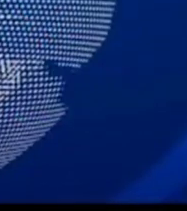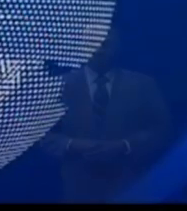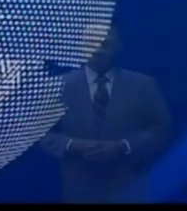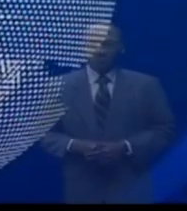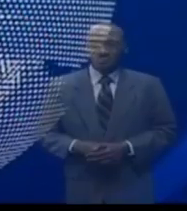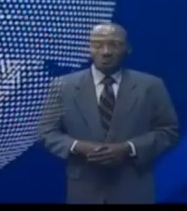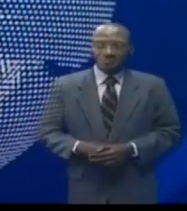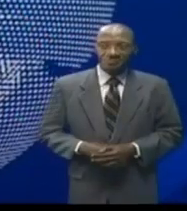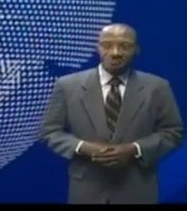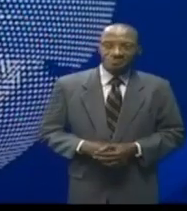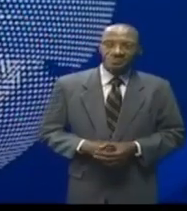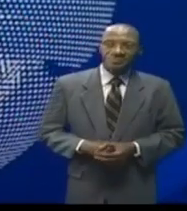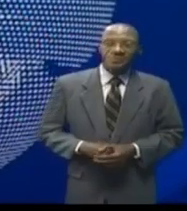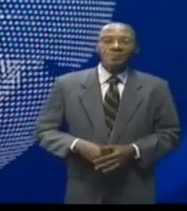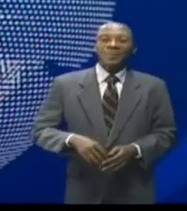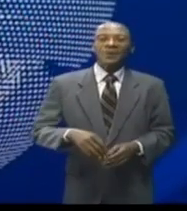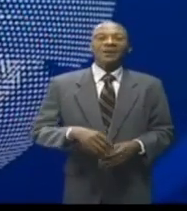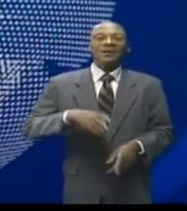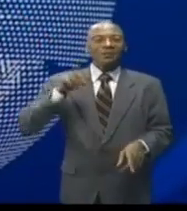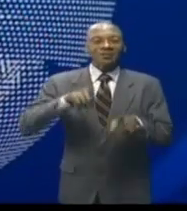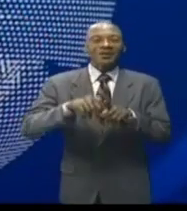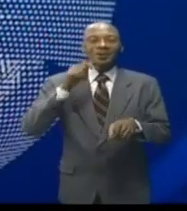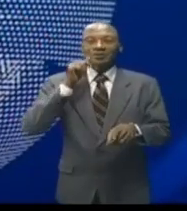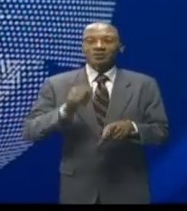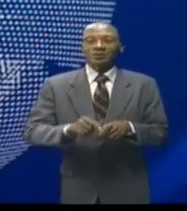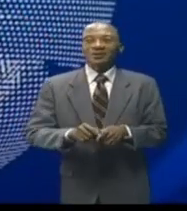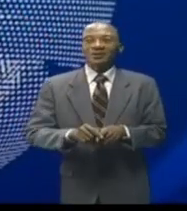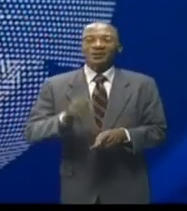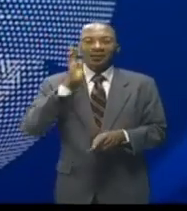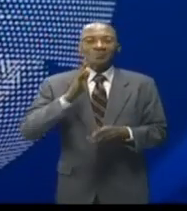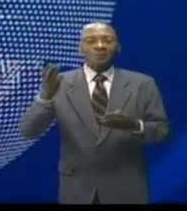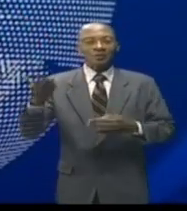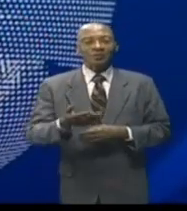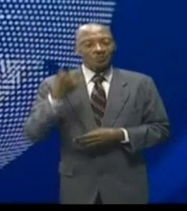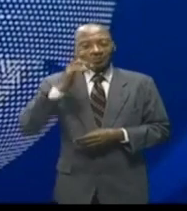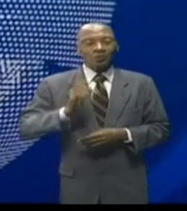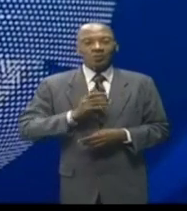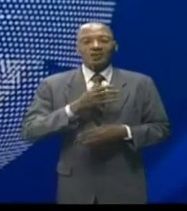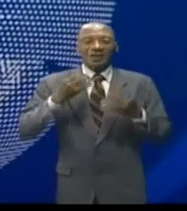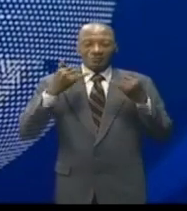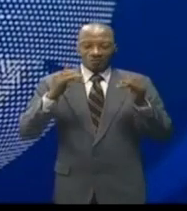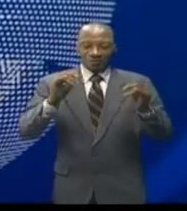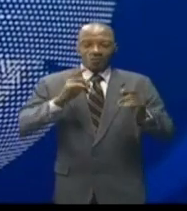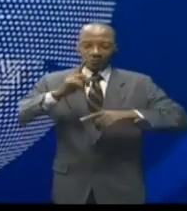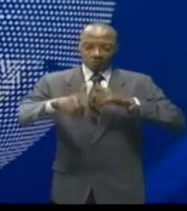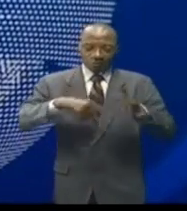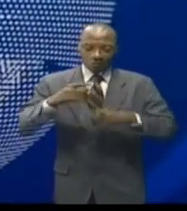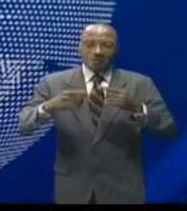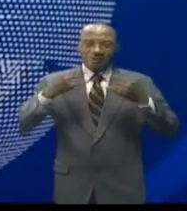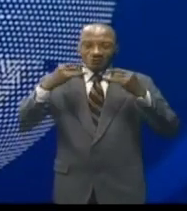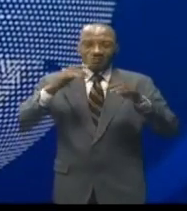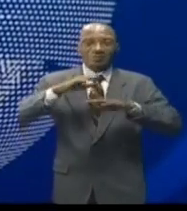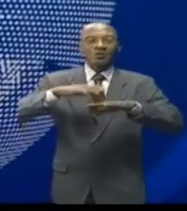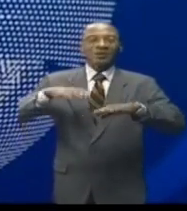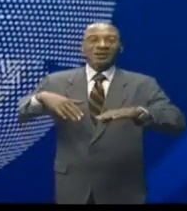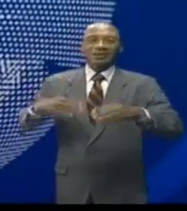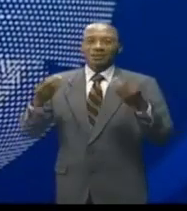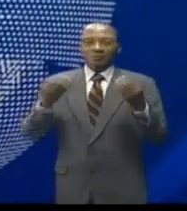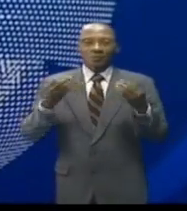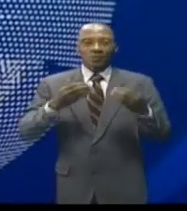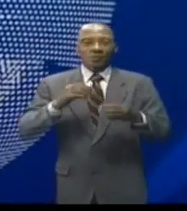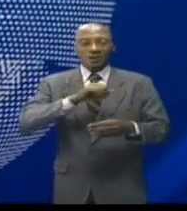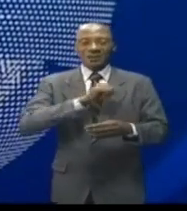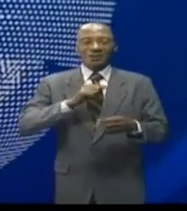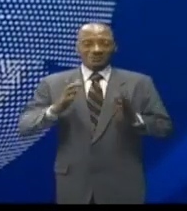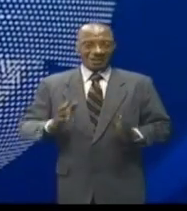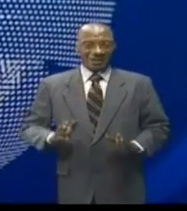mesdames et messieurs bienvenue dans votre journal et toutes nos excuses pour le retard avec lequel nous commençons ces journals dû à la